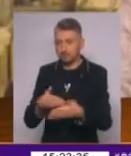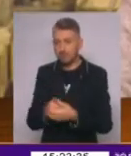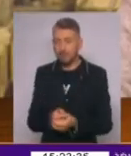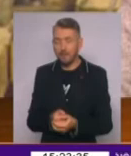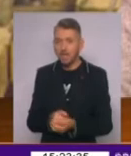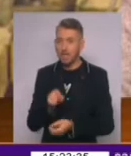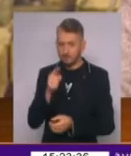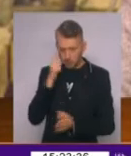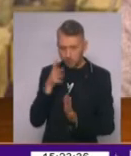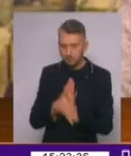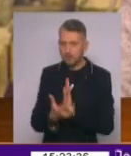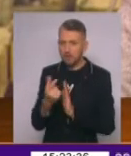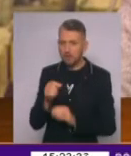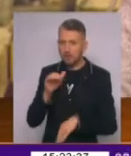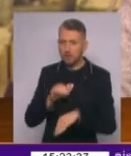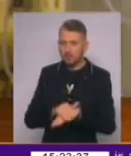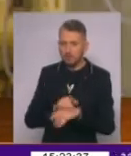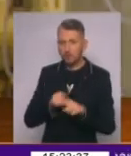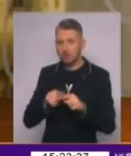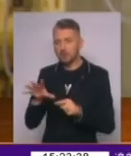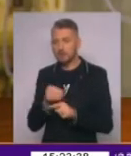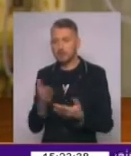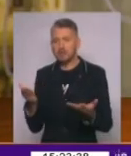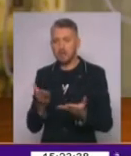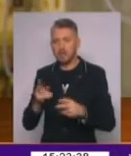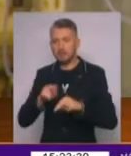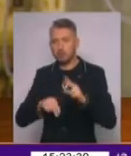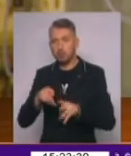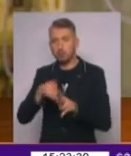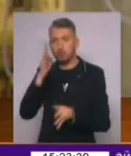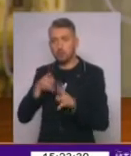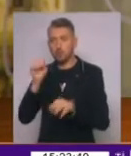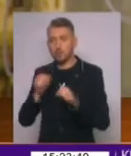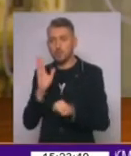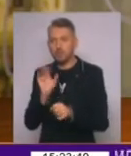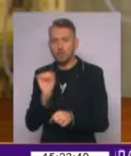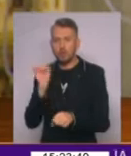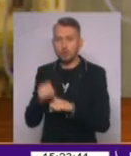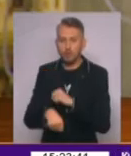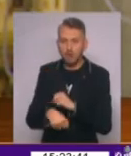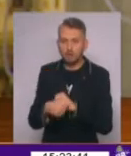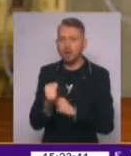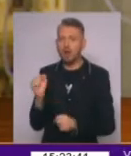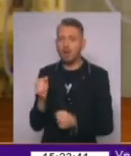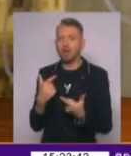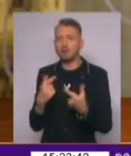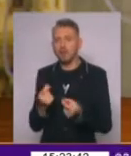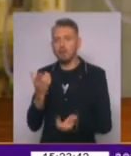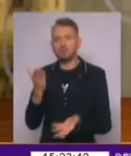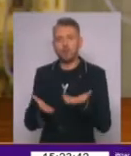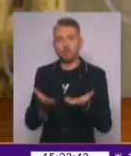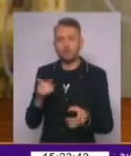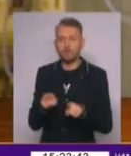Ви розумієте, де фактично, скоріш за все, які забудови можна буде подолати, а де, можливо,